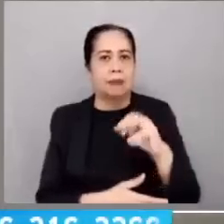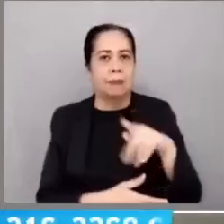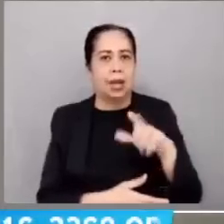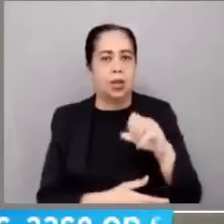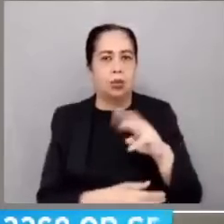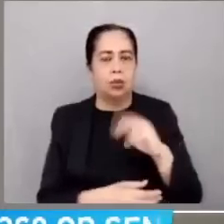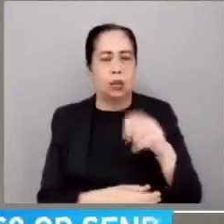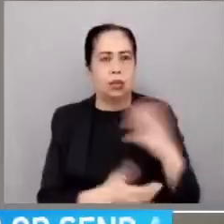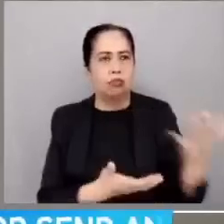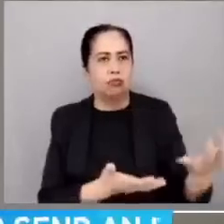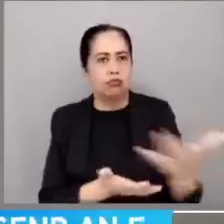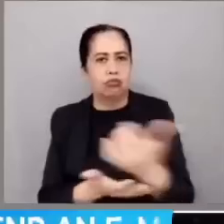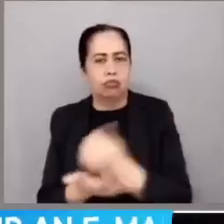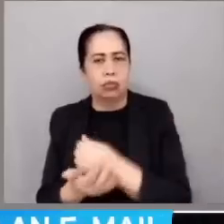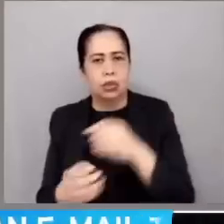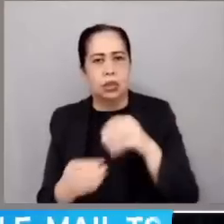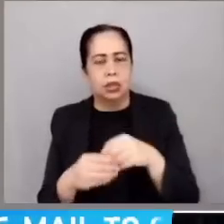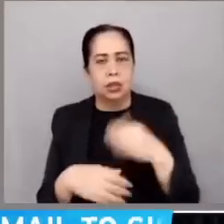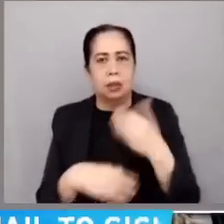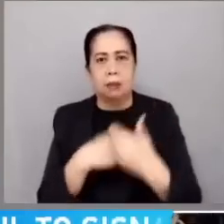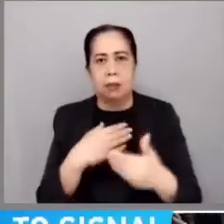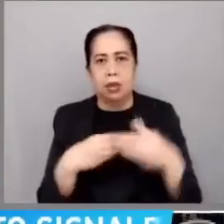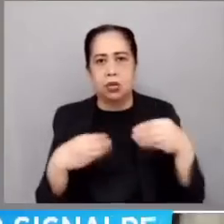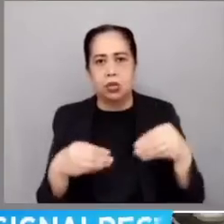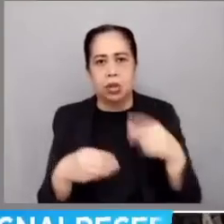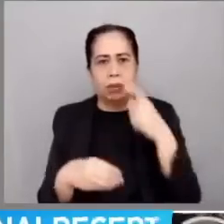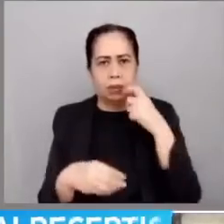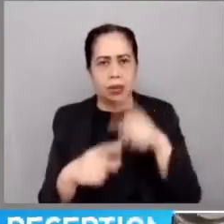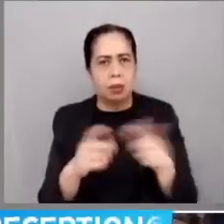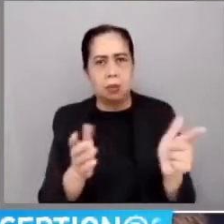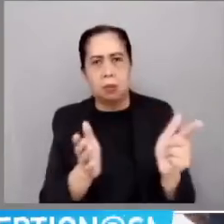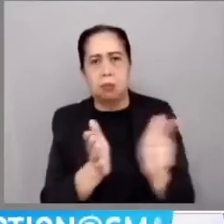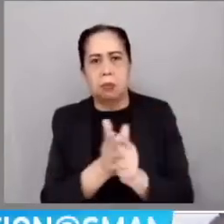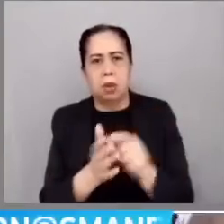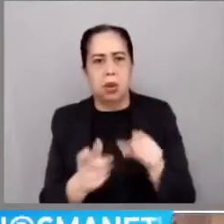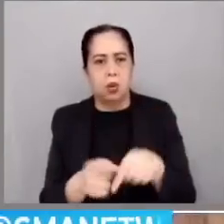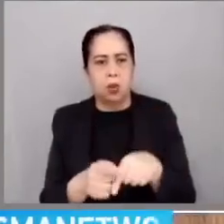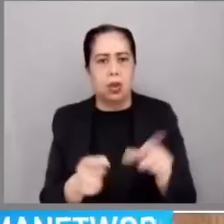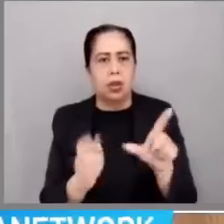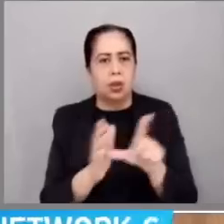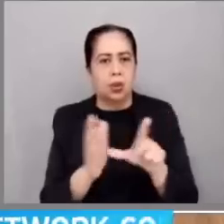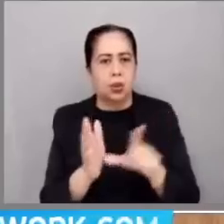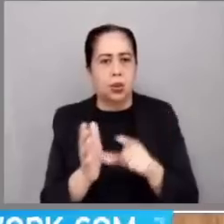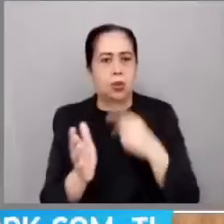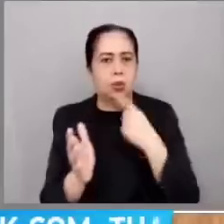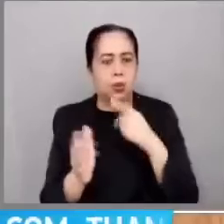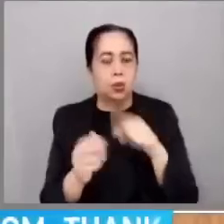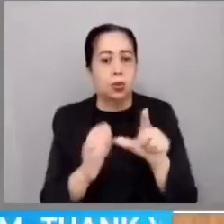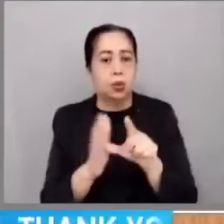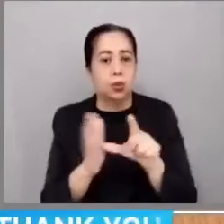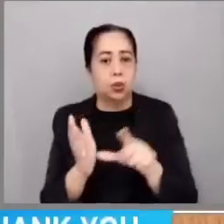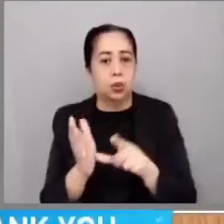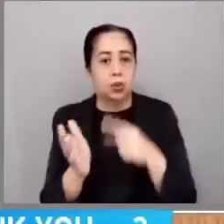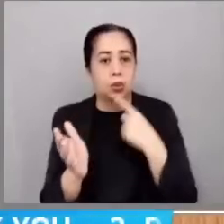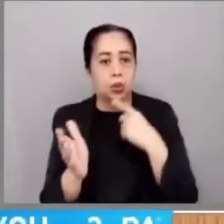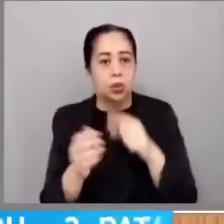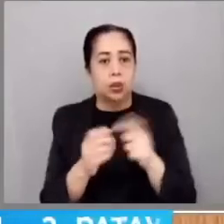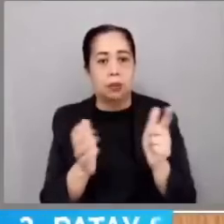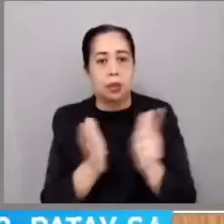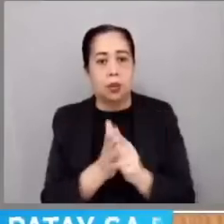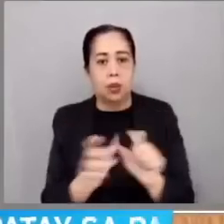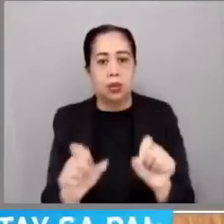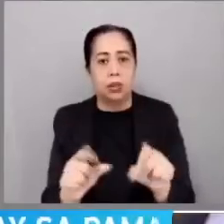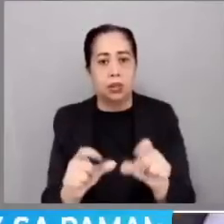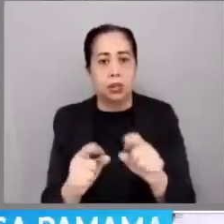ng produkto doon sa vape shop dahil nga ipinagbabawal ito ng batas. Ayon kasi sa batas, Rafi, bawal magbenta ng mga